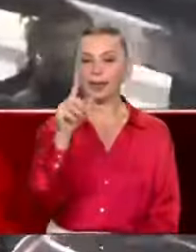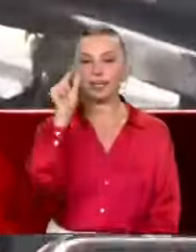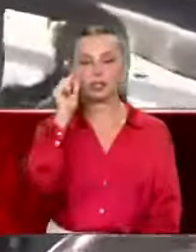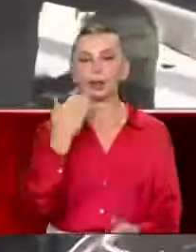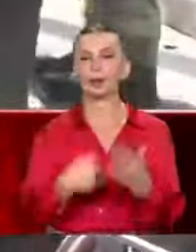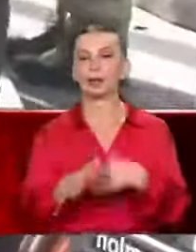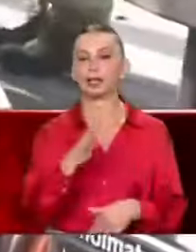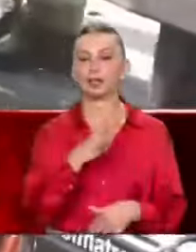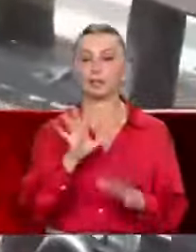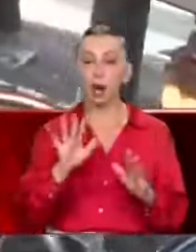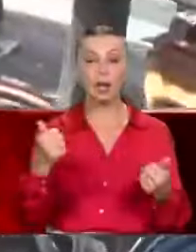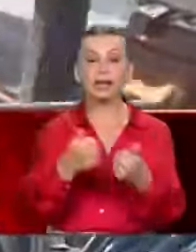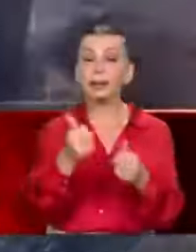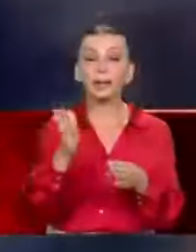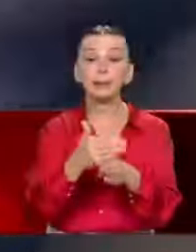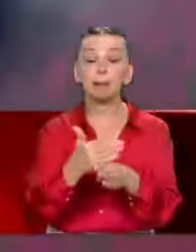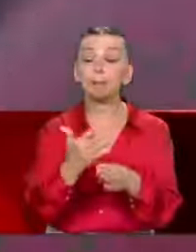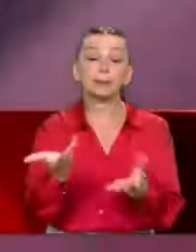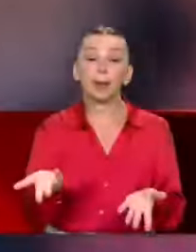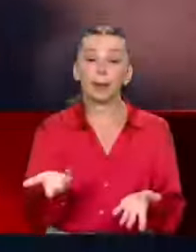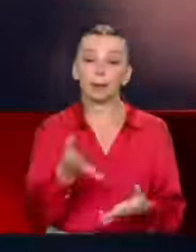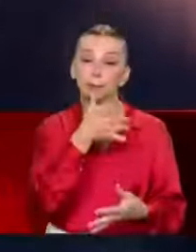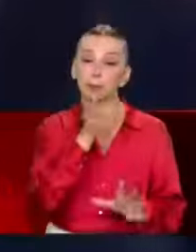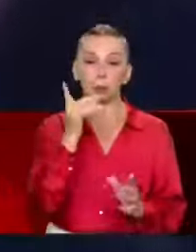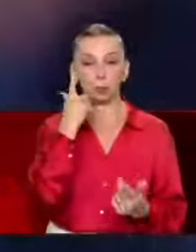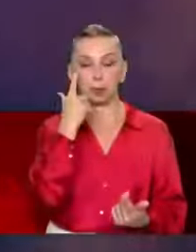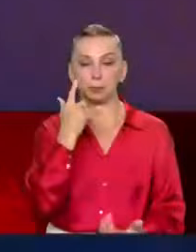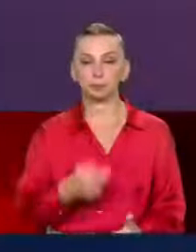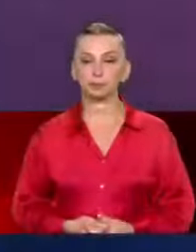de yaralandı. Peki kaza neden oldu?